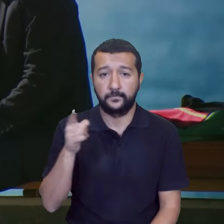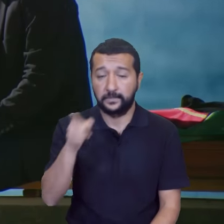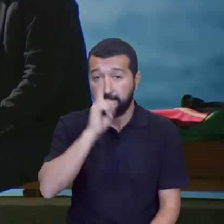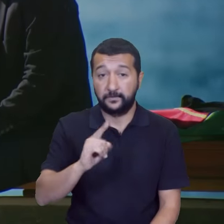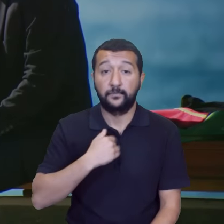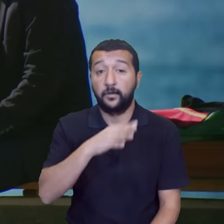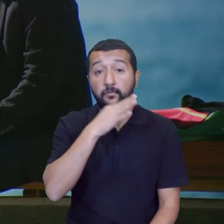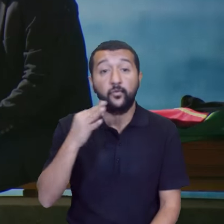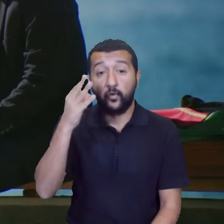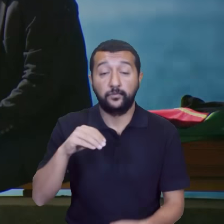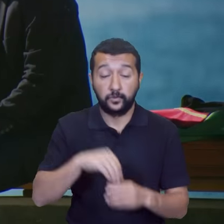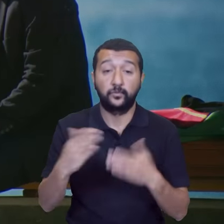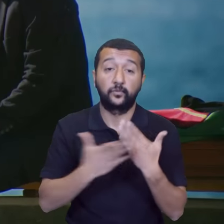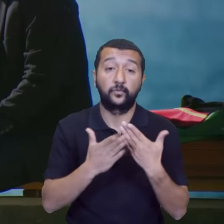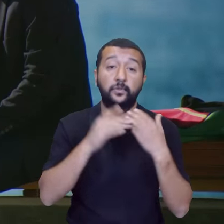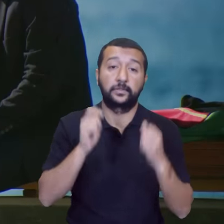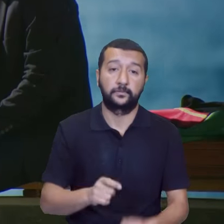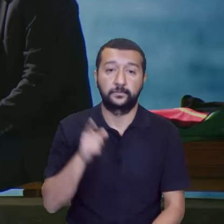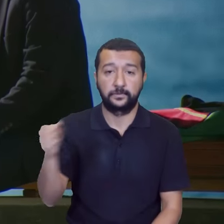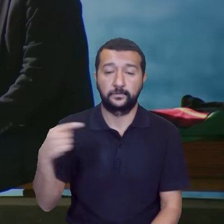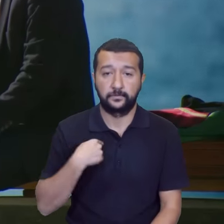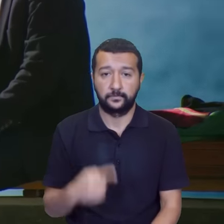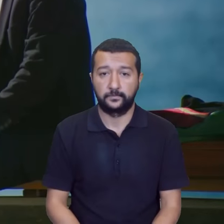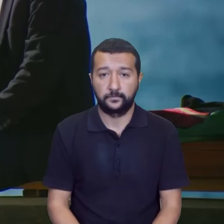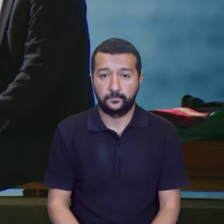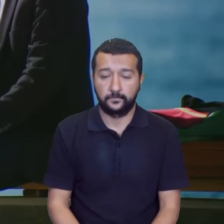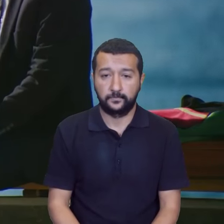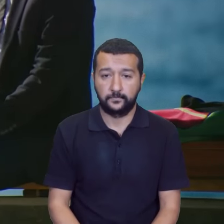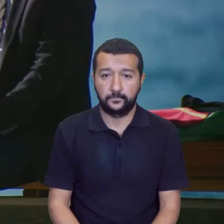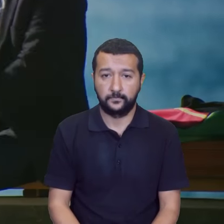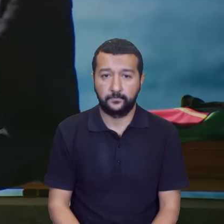sırf ben mutlu olayım diye düğün yapmıştık.